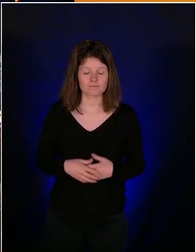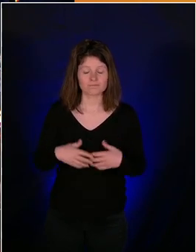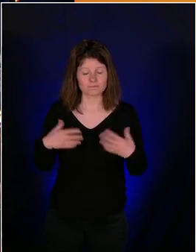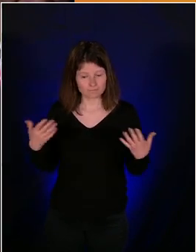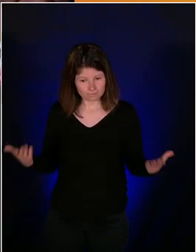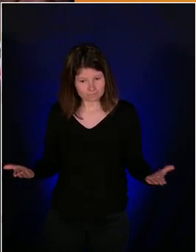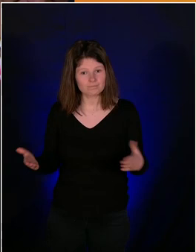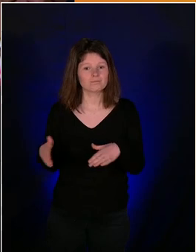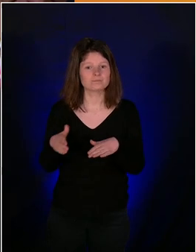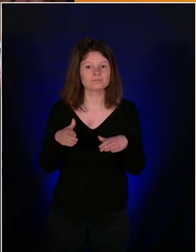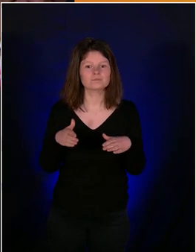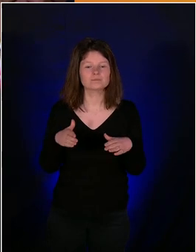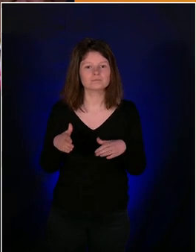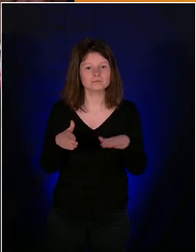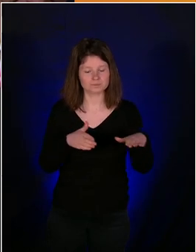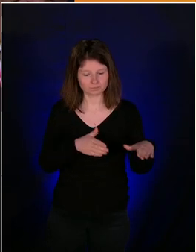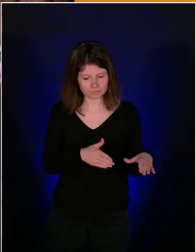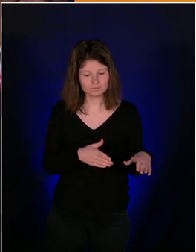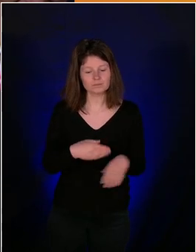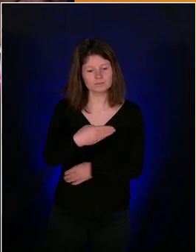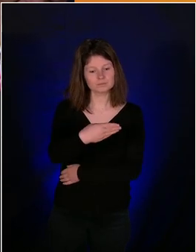Ensuite, je voudrais adresser un message à Marie.